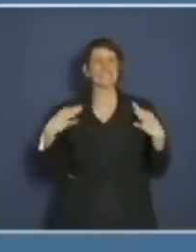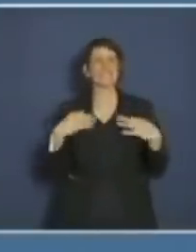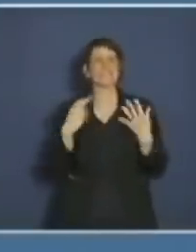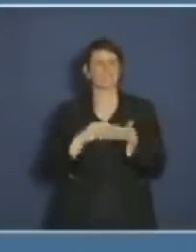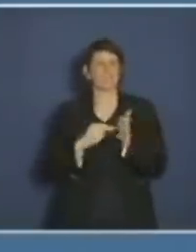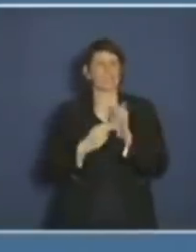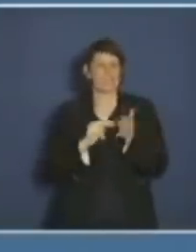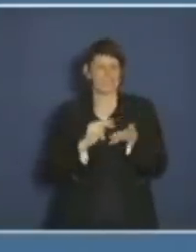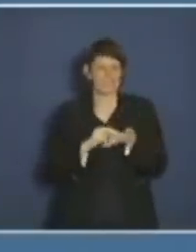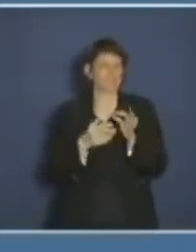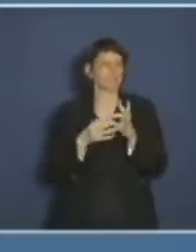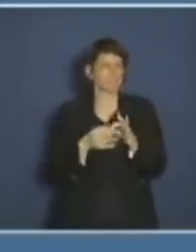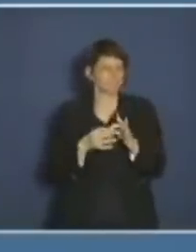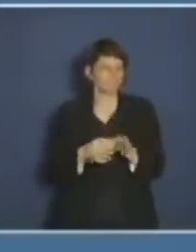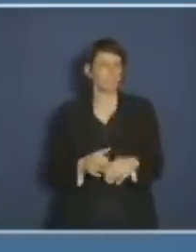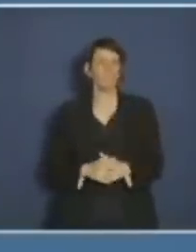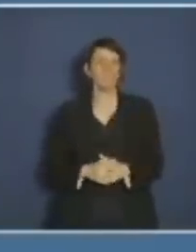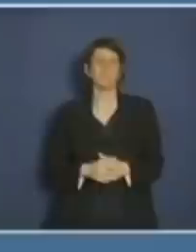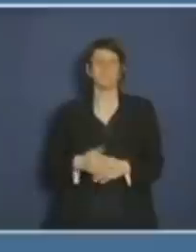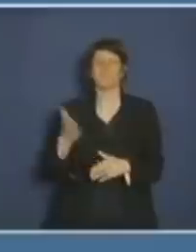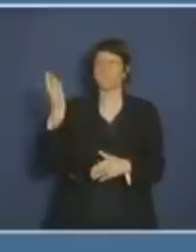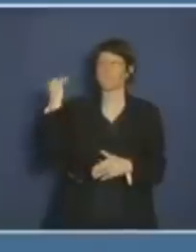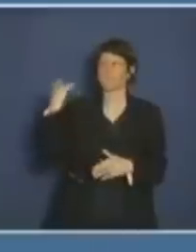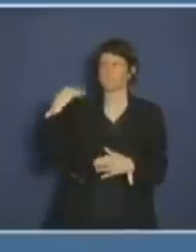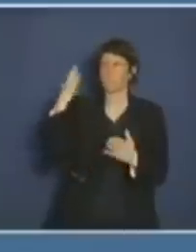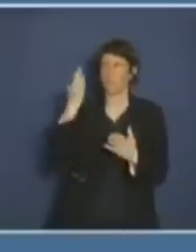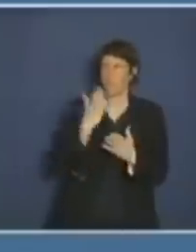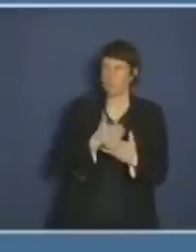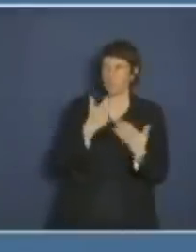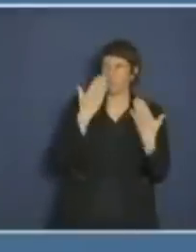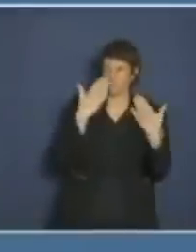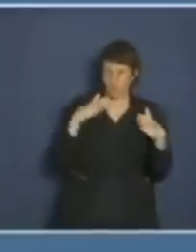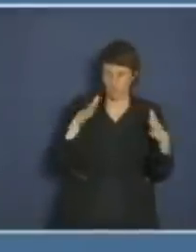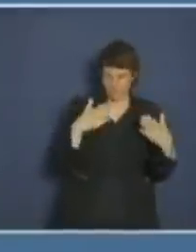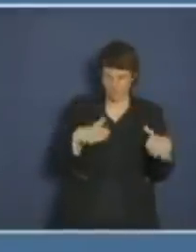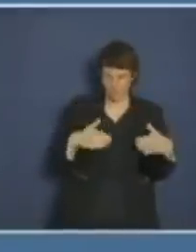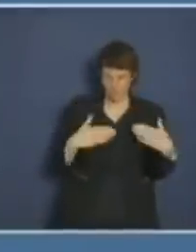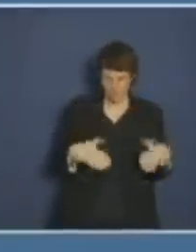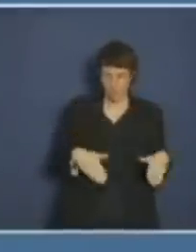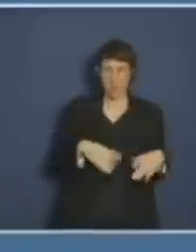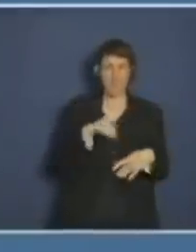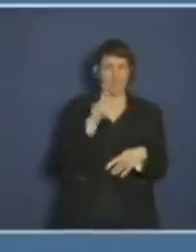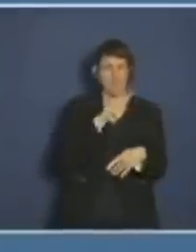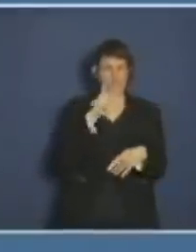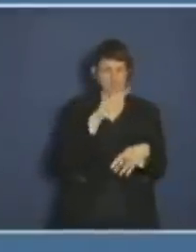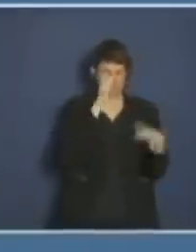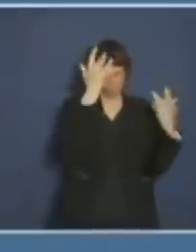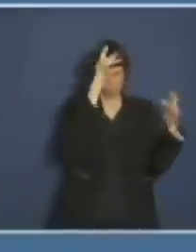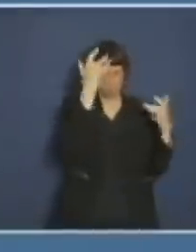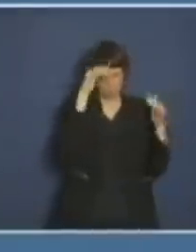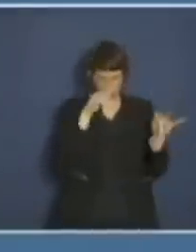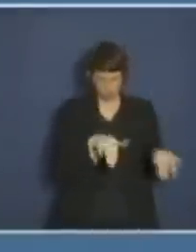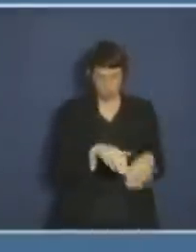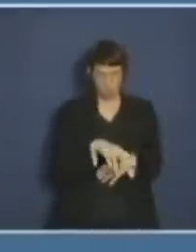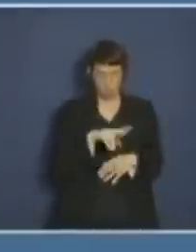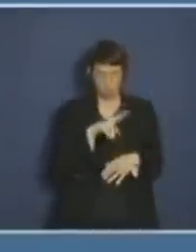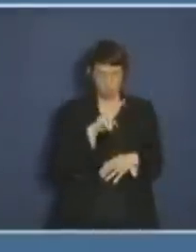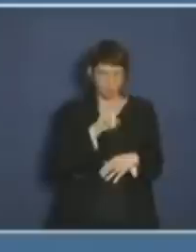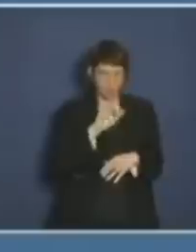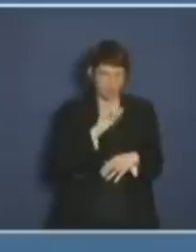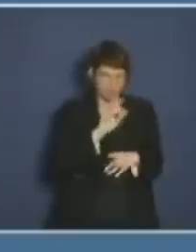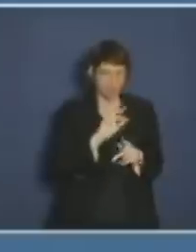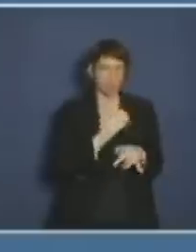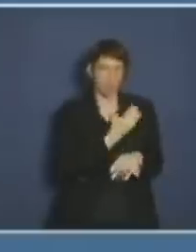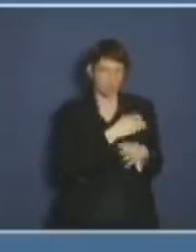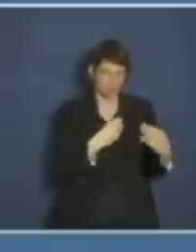gesundheitspolitisch. Also seit Ende Dezember wurden also Vaccins zugelassen. Und jetzt haben wir schon